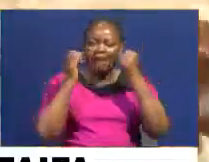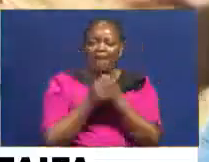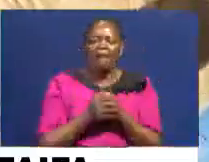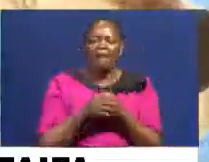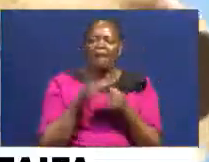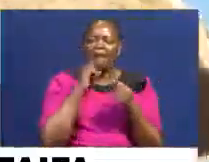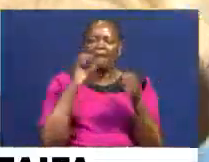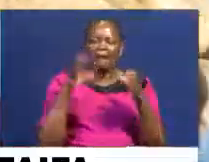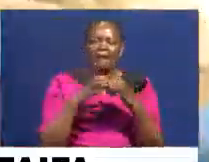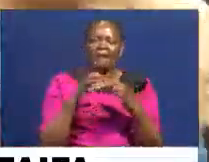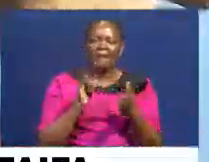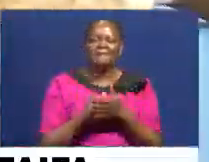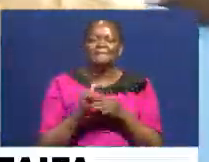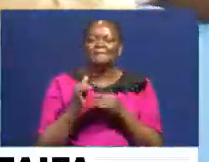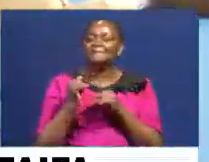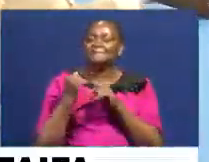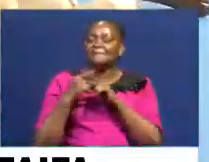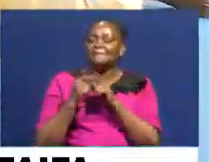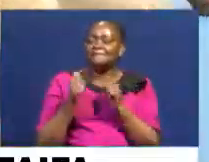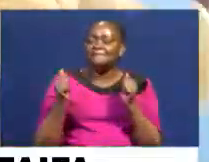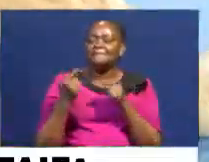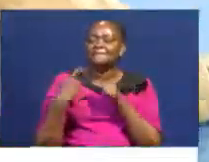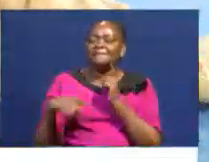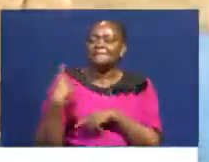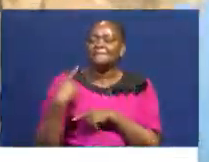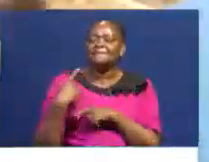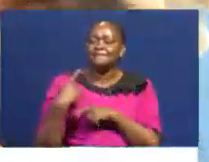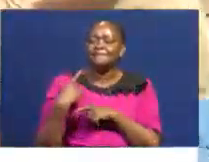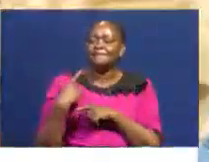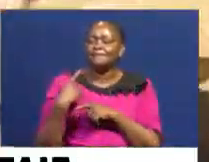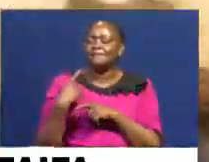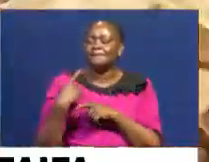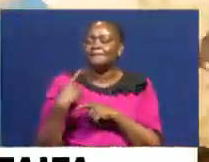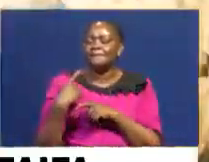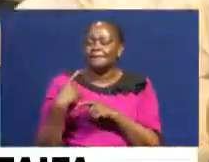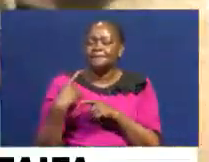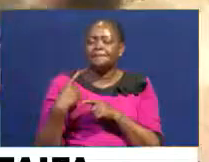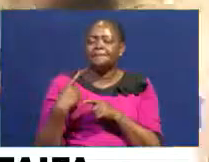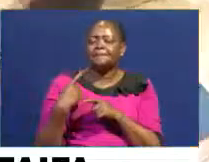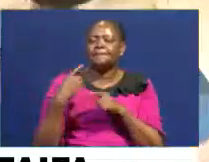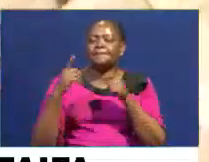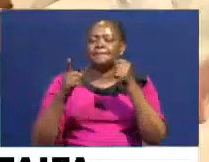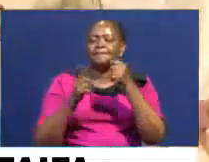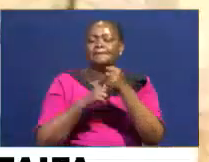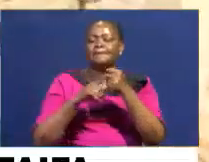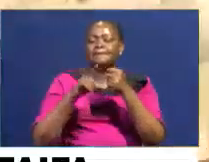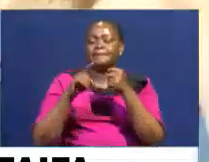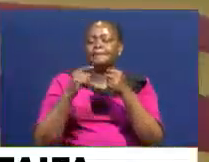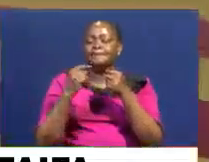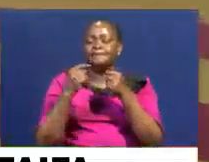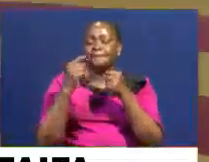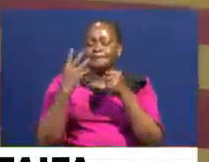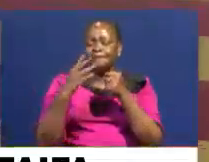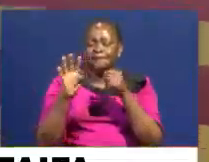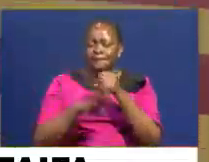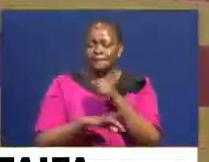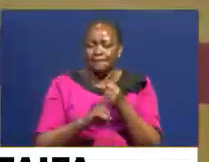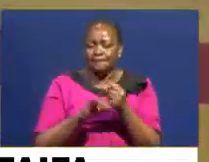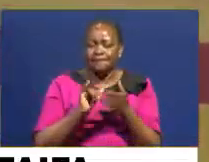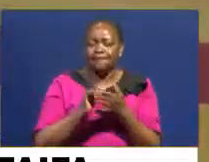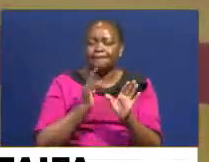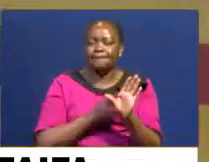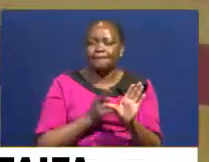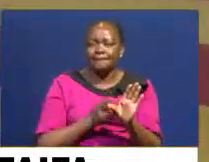cha wanaume wenye uzoefu huku wakishinda vitengo 6 kati ya vitengo 14 walivyoshiriki. Timu ya Prisons ilimaliza ya pili huku Kajiado